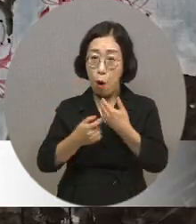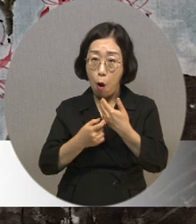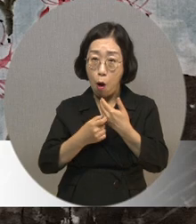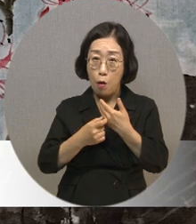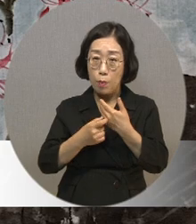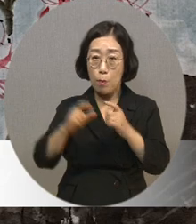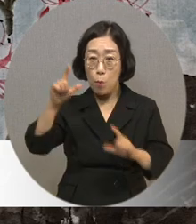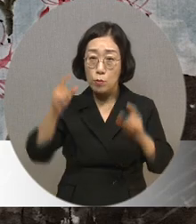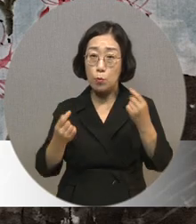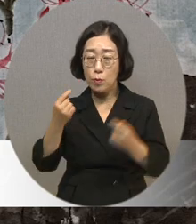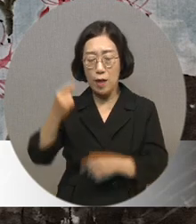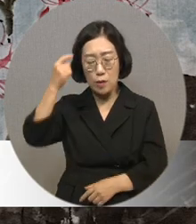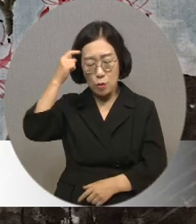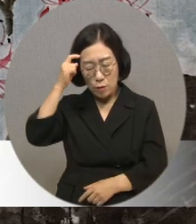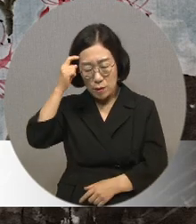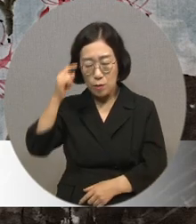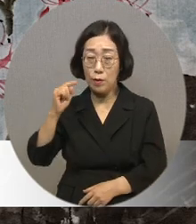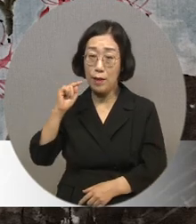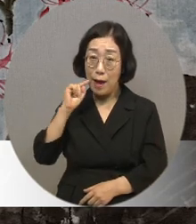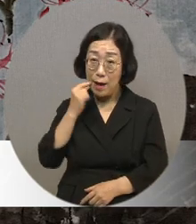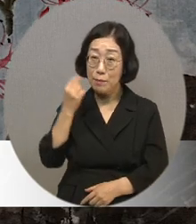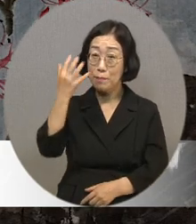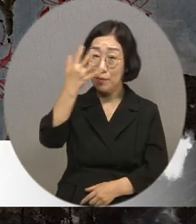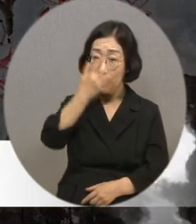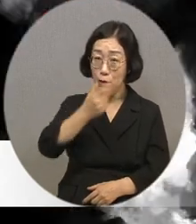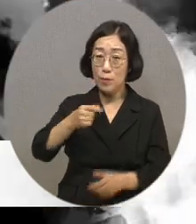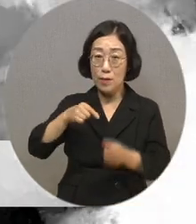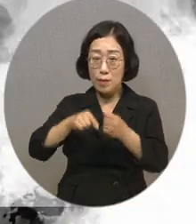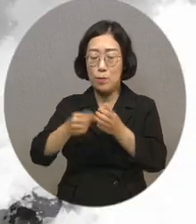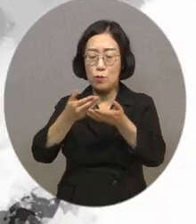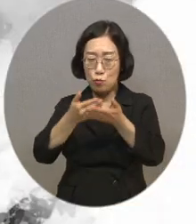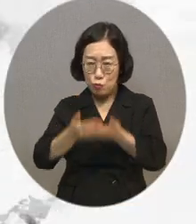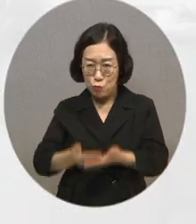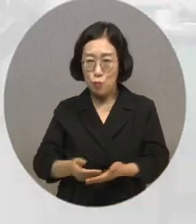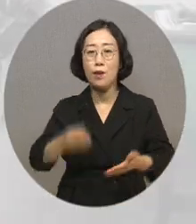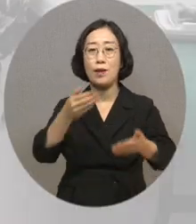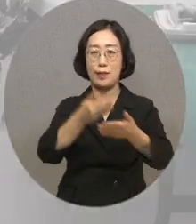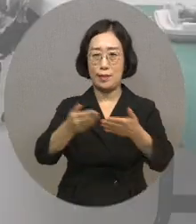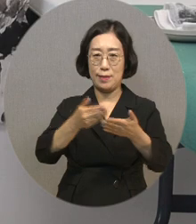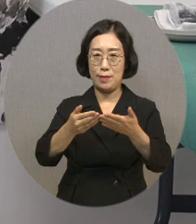아름다움보다는 정신적인 아름다움에 의미를 둡니다.